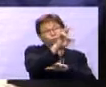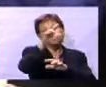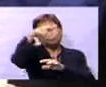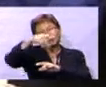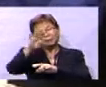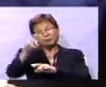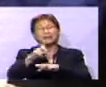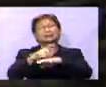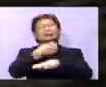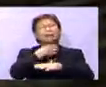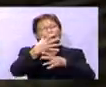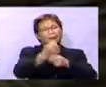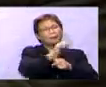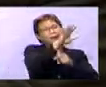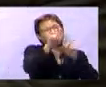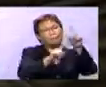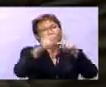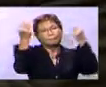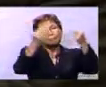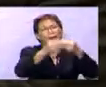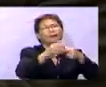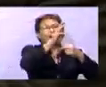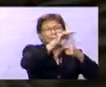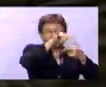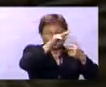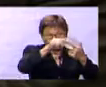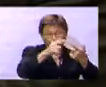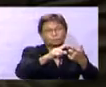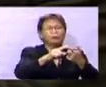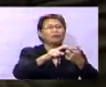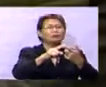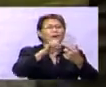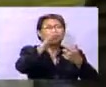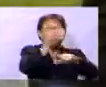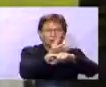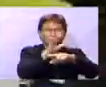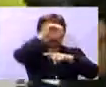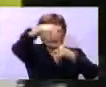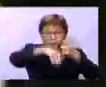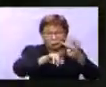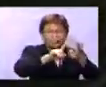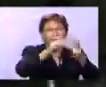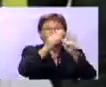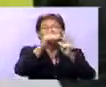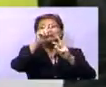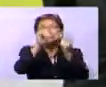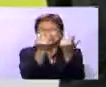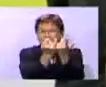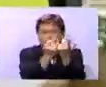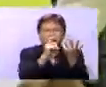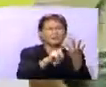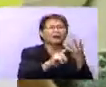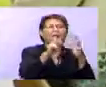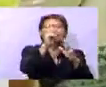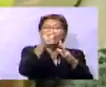turut mendapat penarafan 5 bintang iaitu Majlis Daerah Manjung, Majlis Daerah Batu Gajah, Majlis Perbandaran Taiping, Majlis